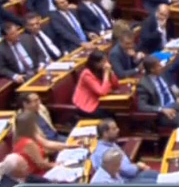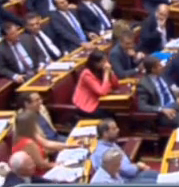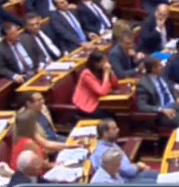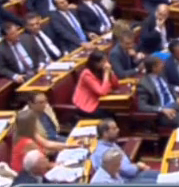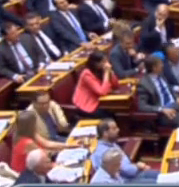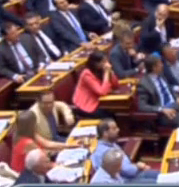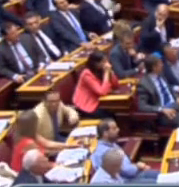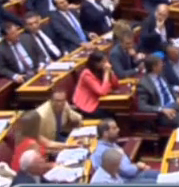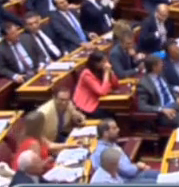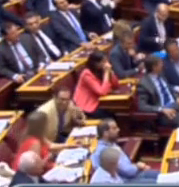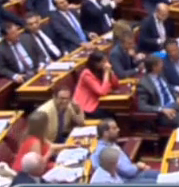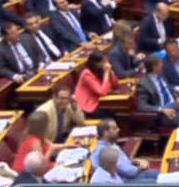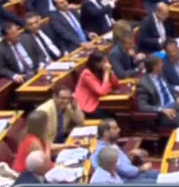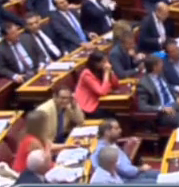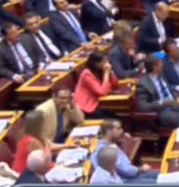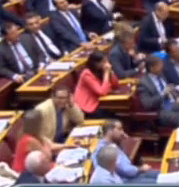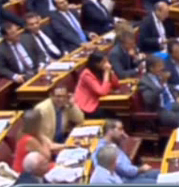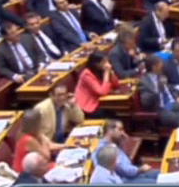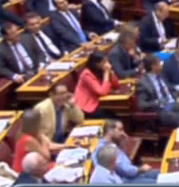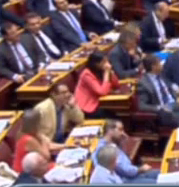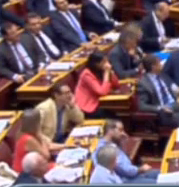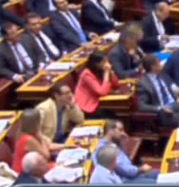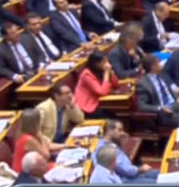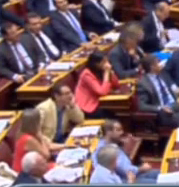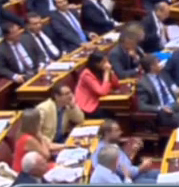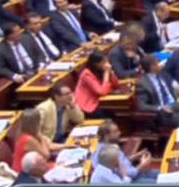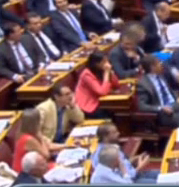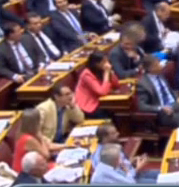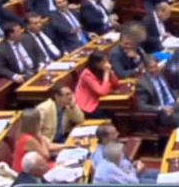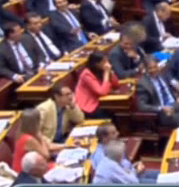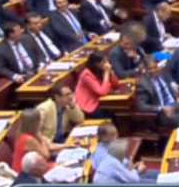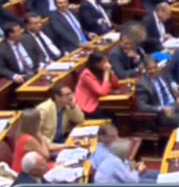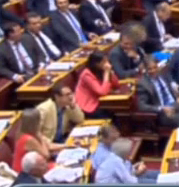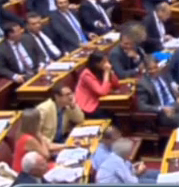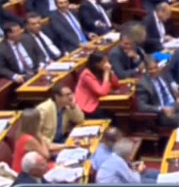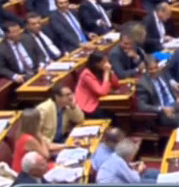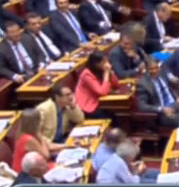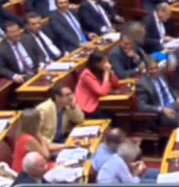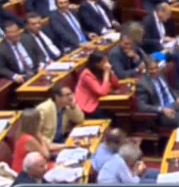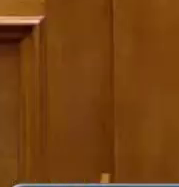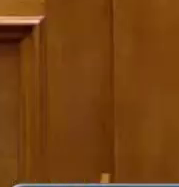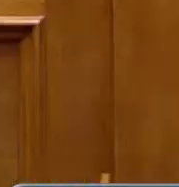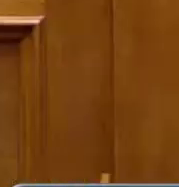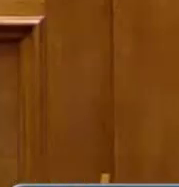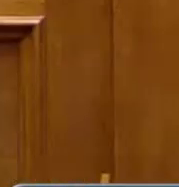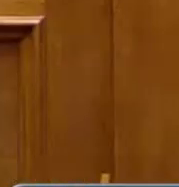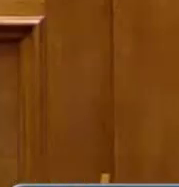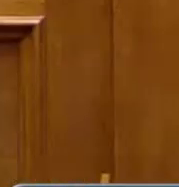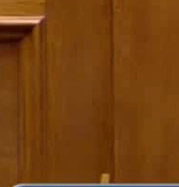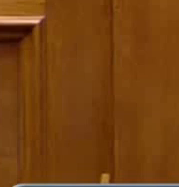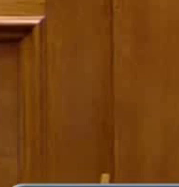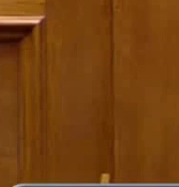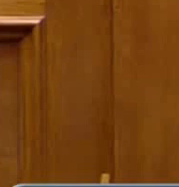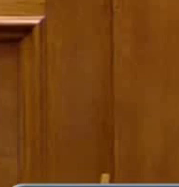Κύριε Υπουργέ, συνεχίστε. Να αποφύγουμε. Να αποφύγουμε εντάσεις.